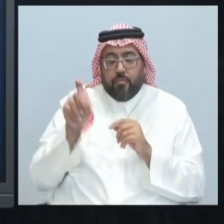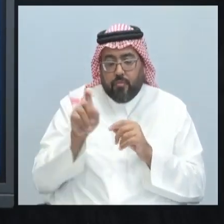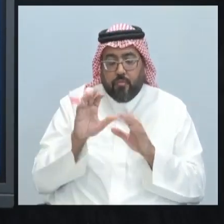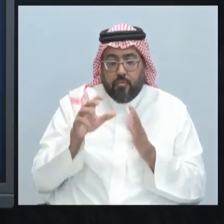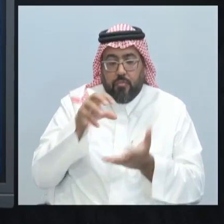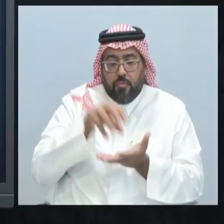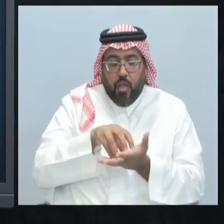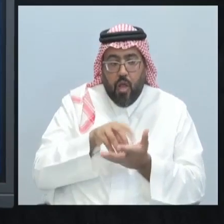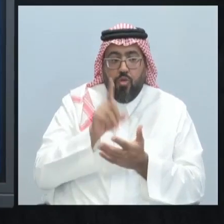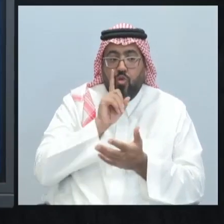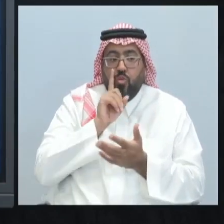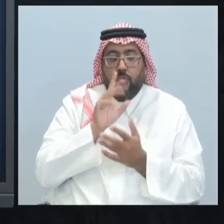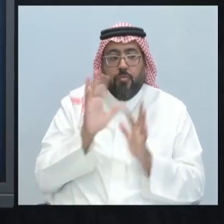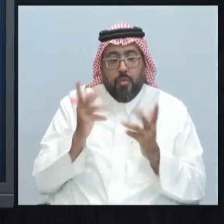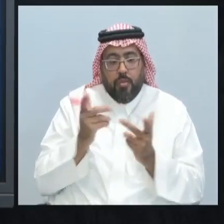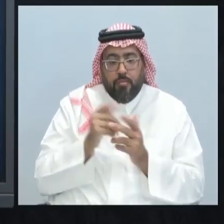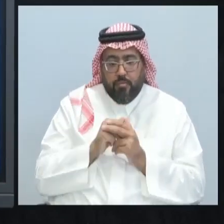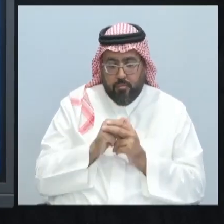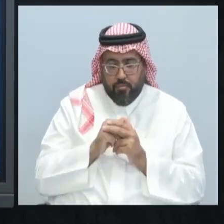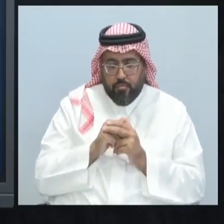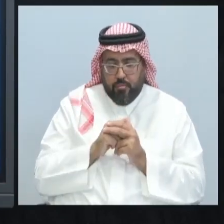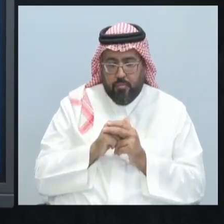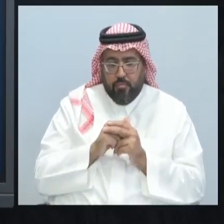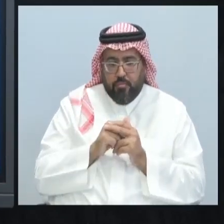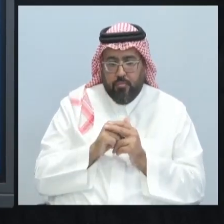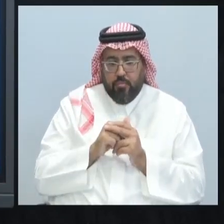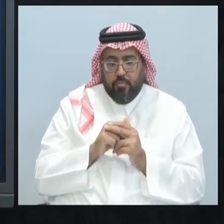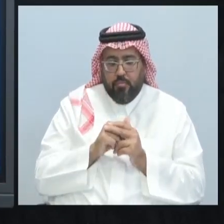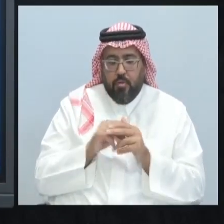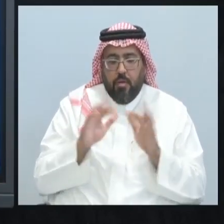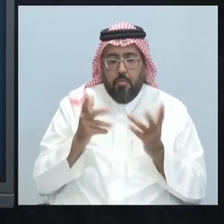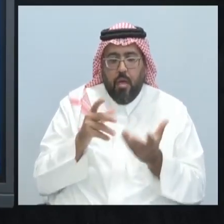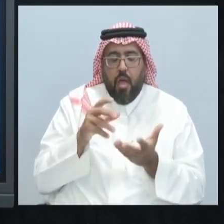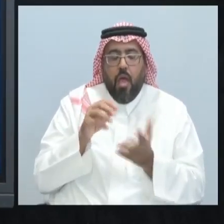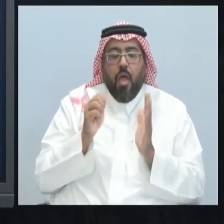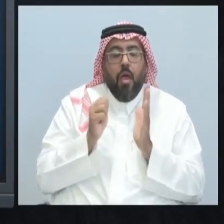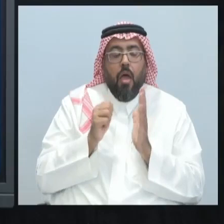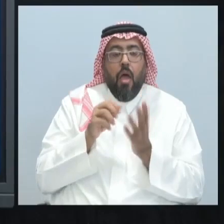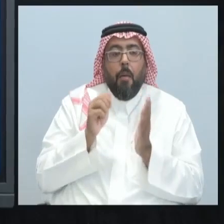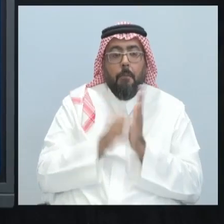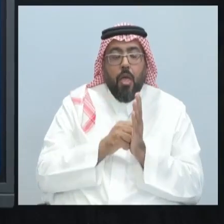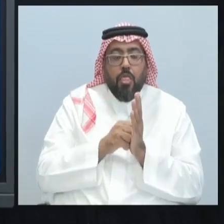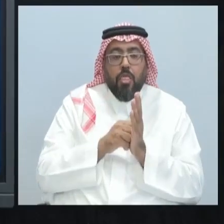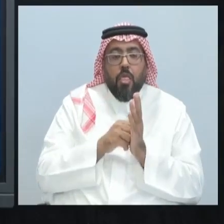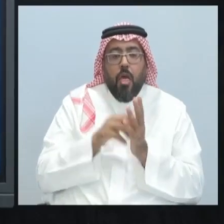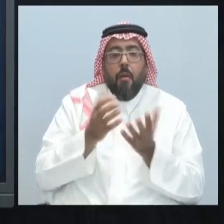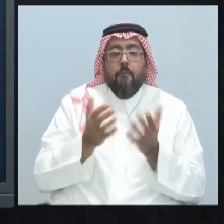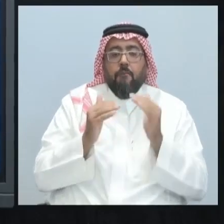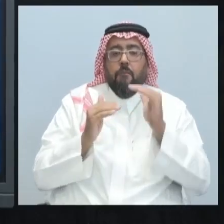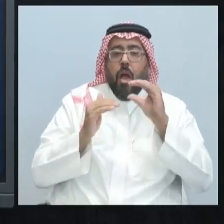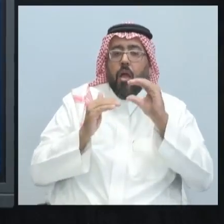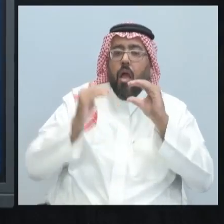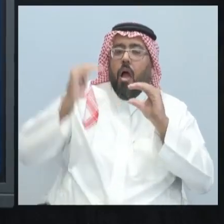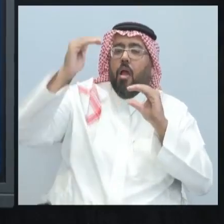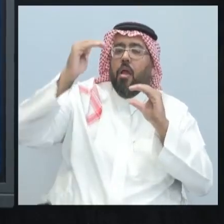مكانه الام ما هي ما هي مكانه الام ما هي زله الام جميل